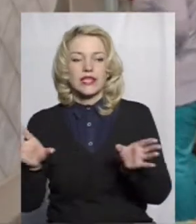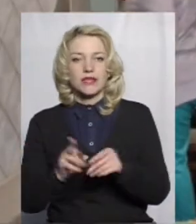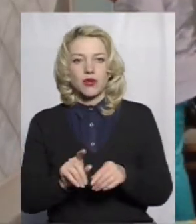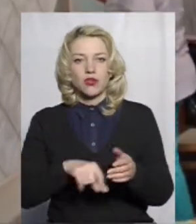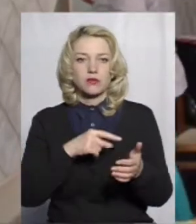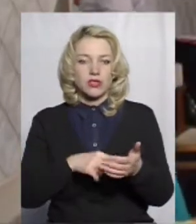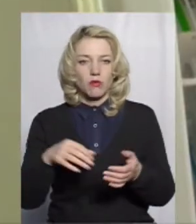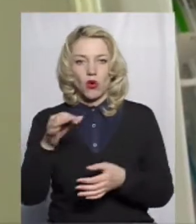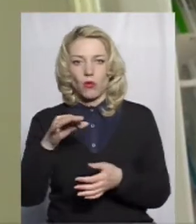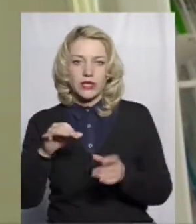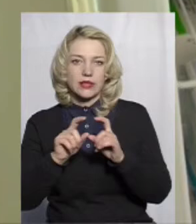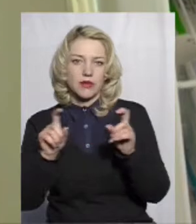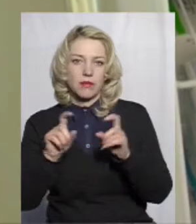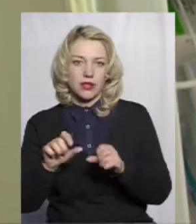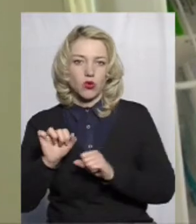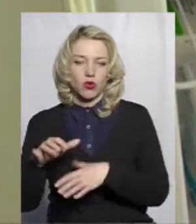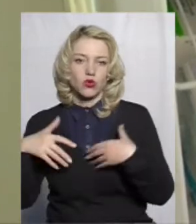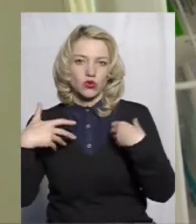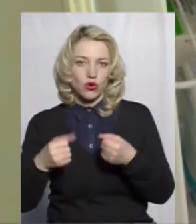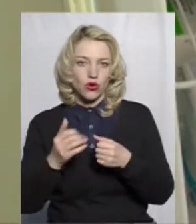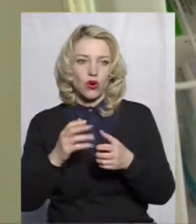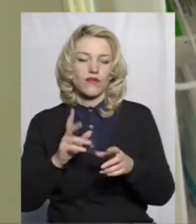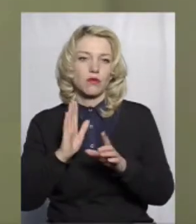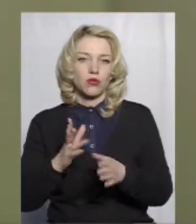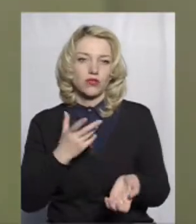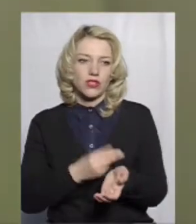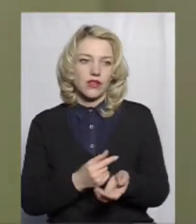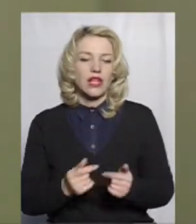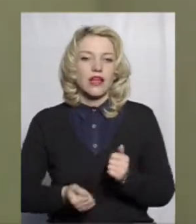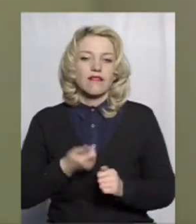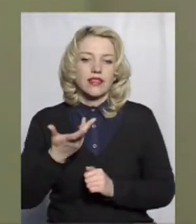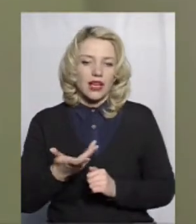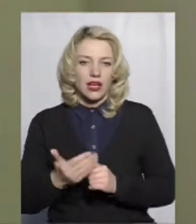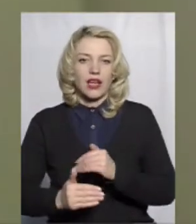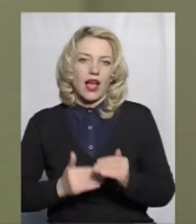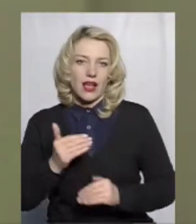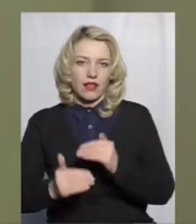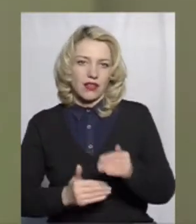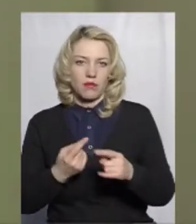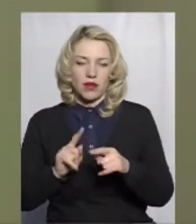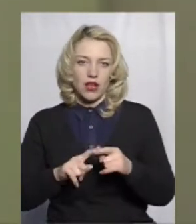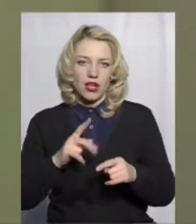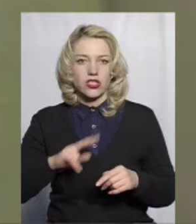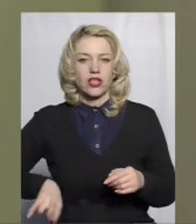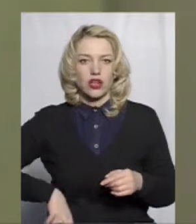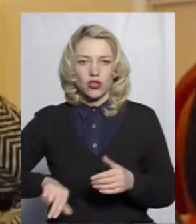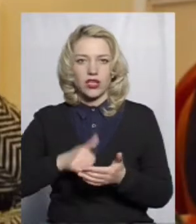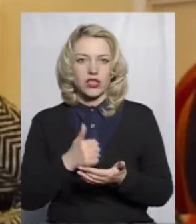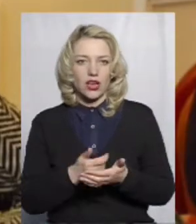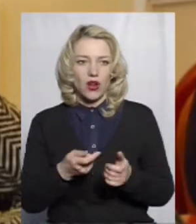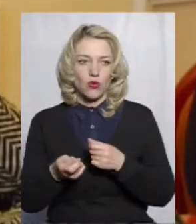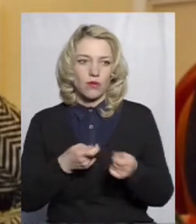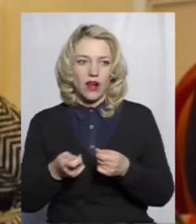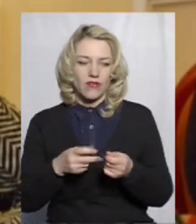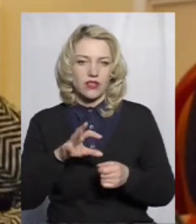департаментом охорони здоров'я спецоперація відбуватиметься у декілька етапів, каже генеральний директор департаменту управління Центру громадського здоров'я МОЗ